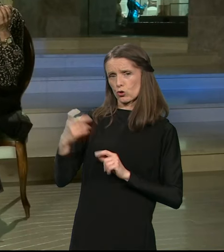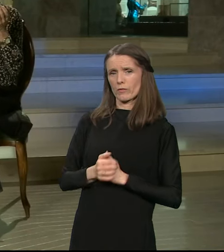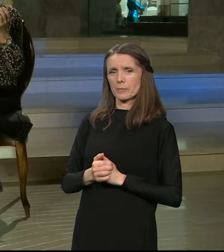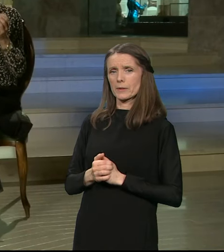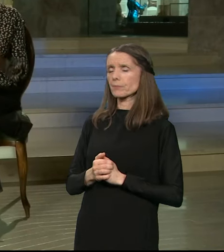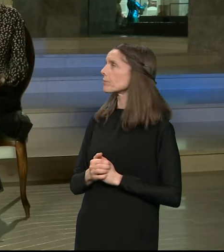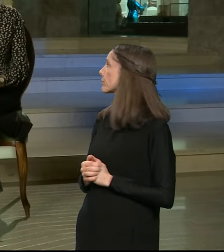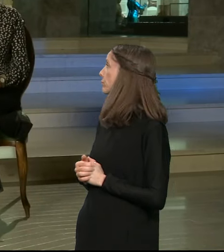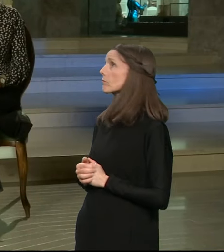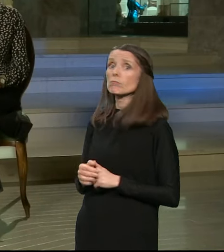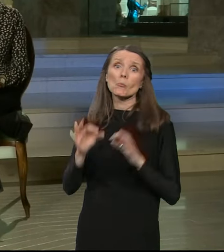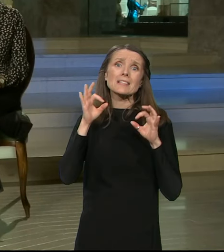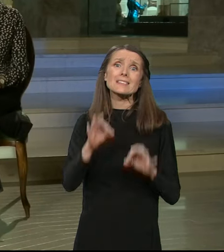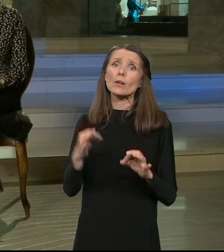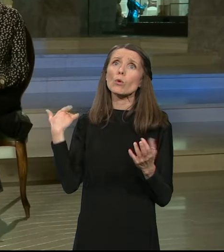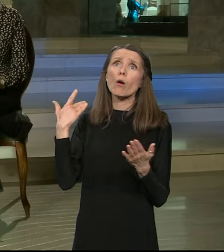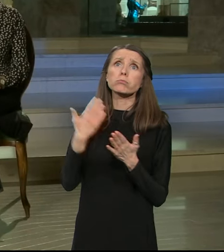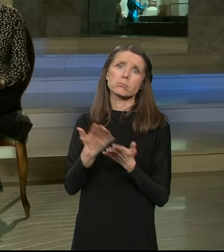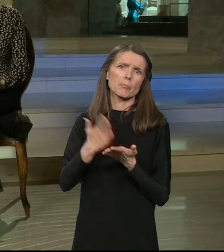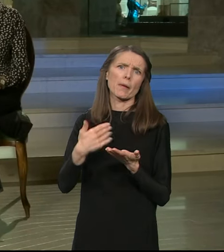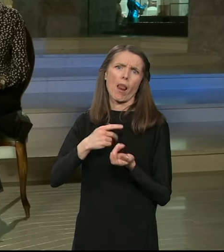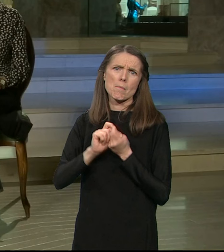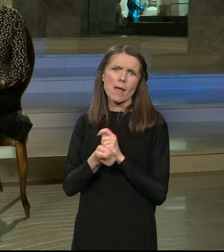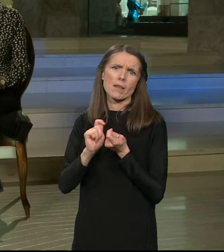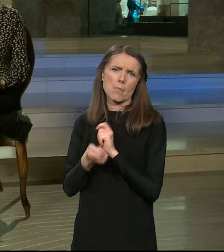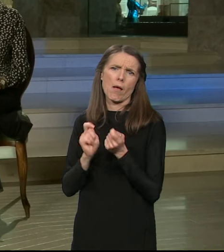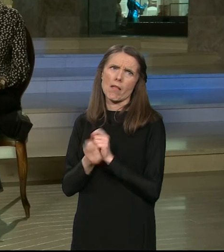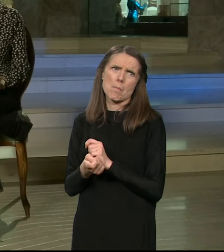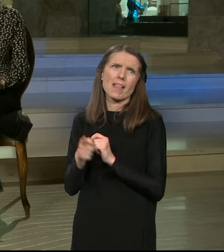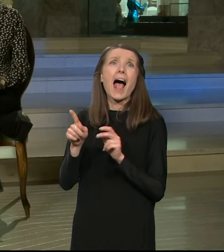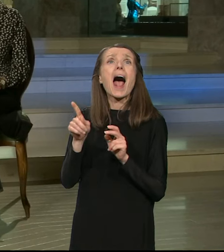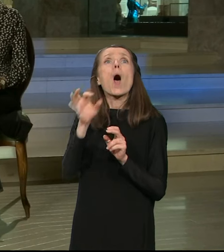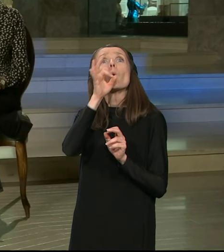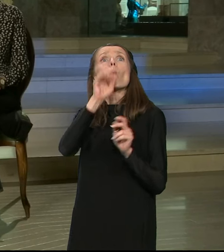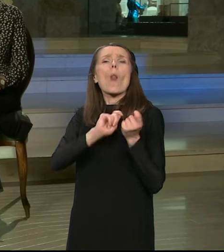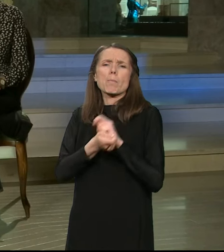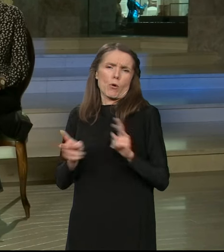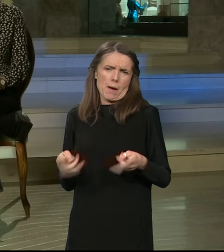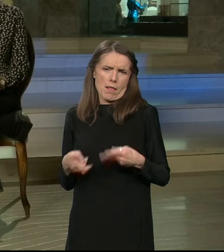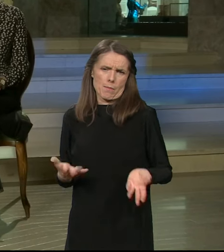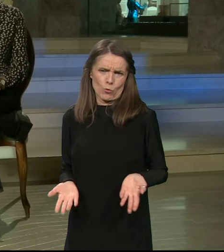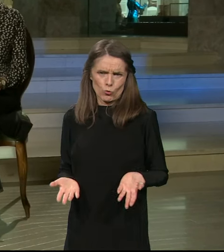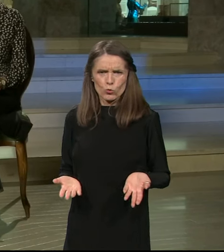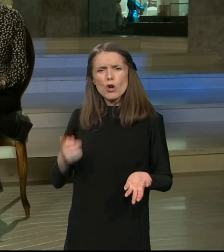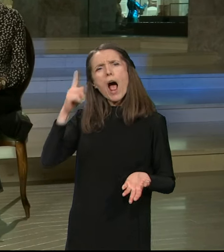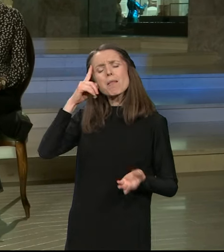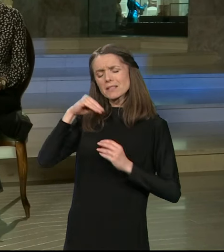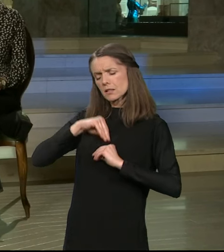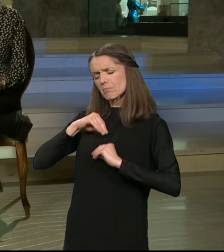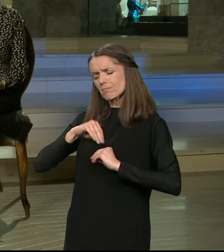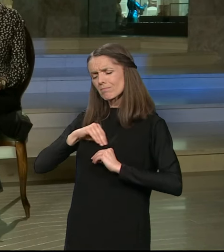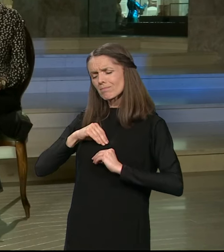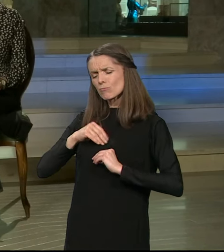Sigurno sam se menjala, to je nemoguće da se ne menjam. Ali mislim da suština moja je ostala ista.